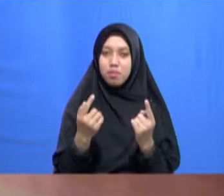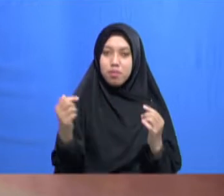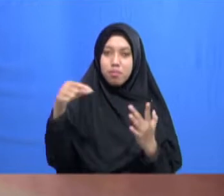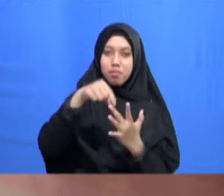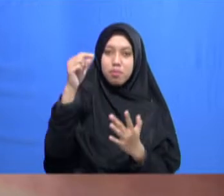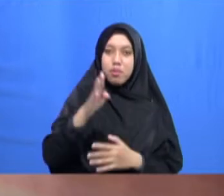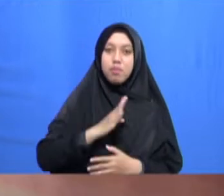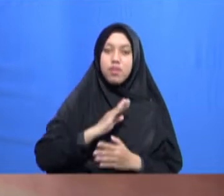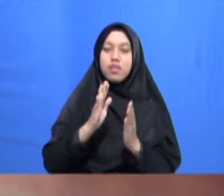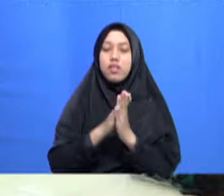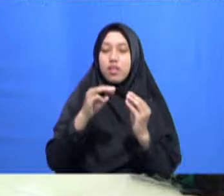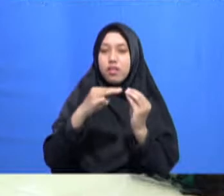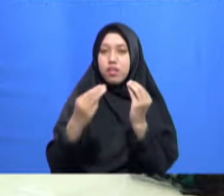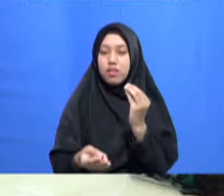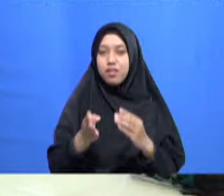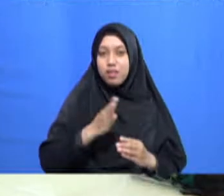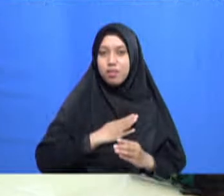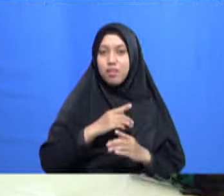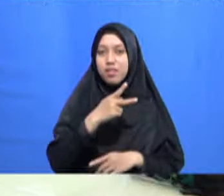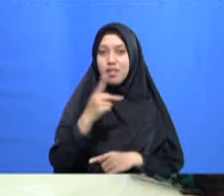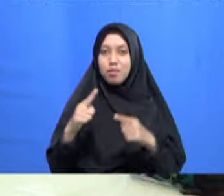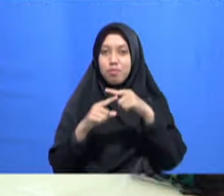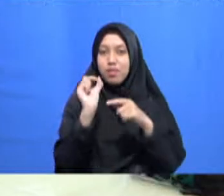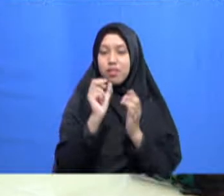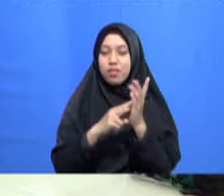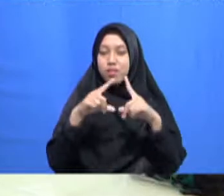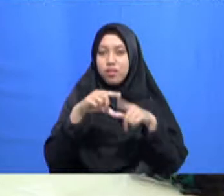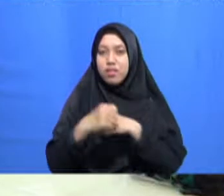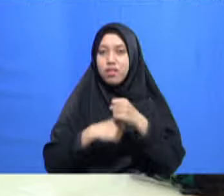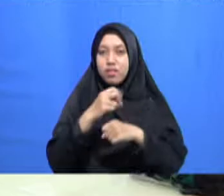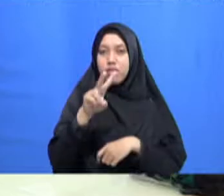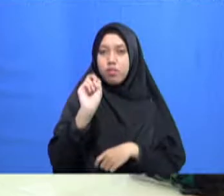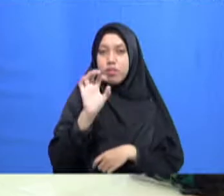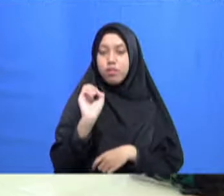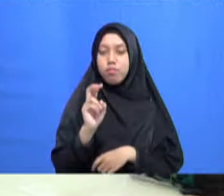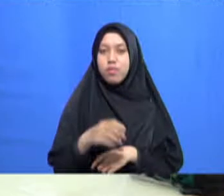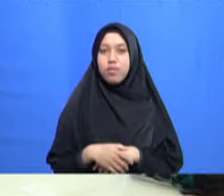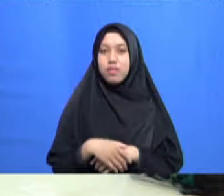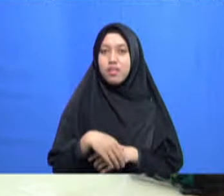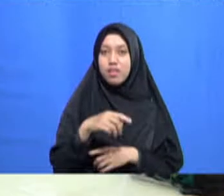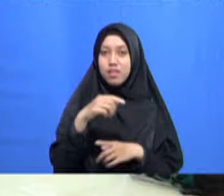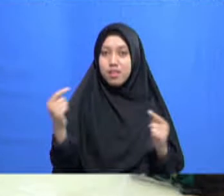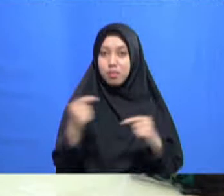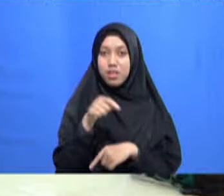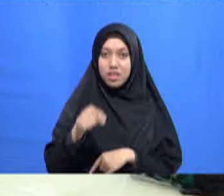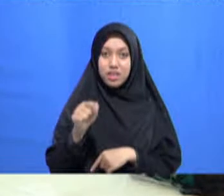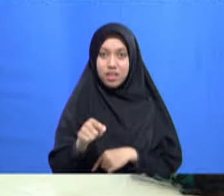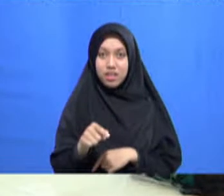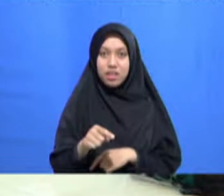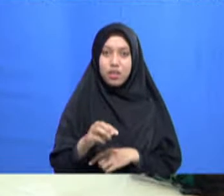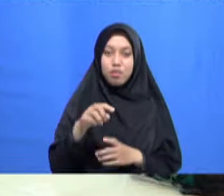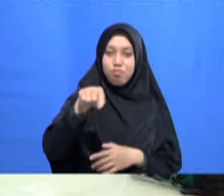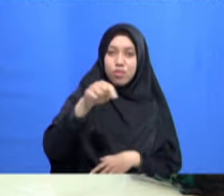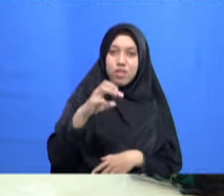tahun 2020. Debat publik kali ini adalah debat publik putaran ketiga